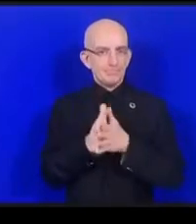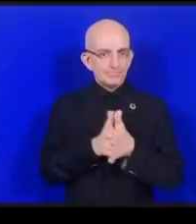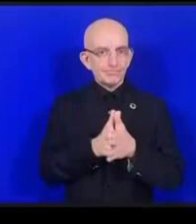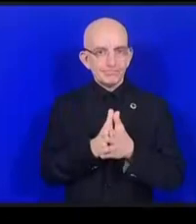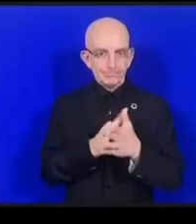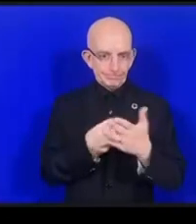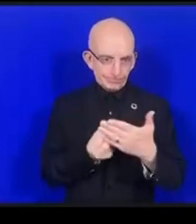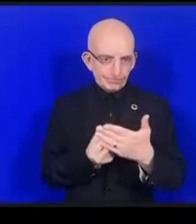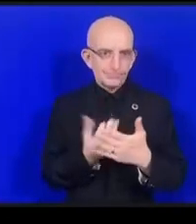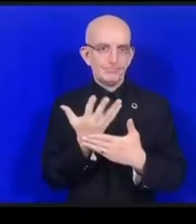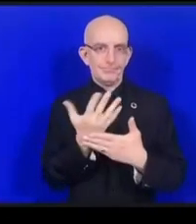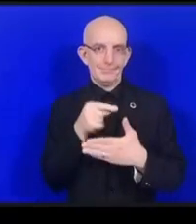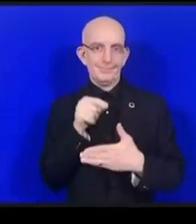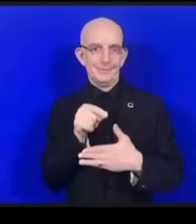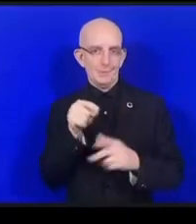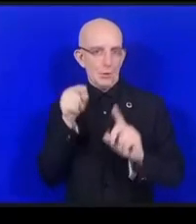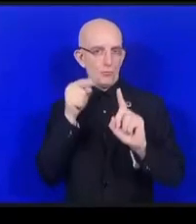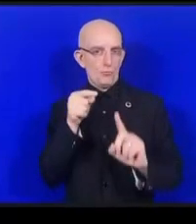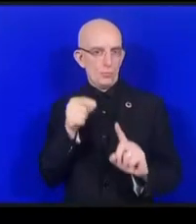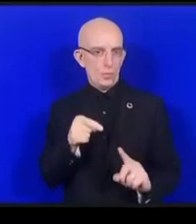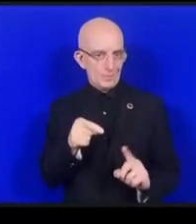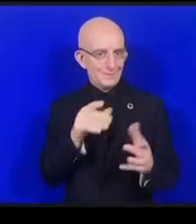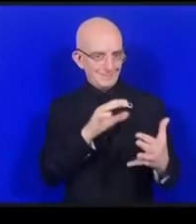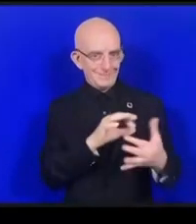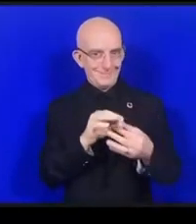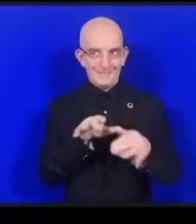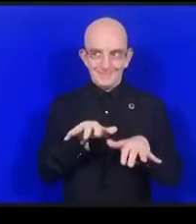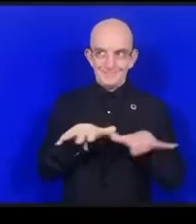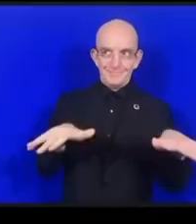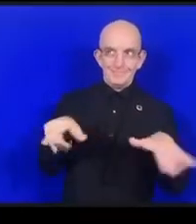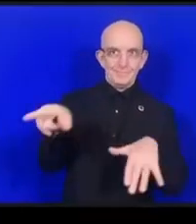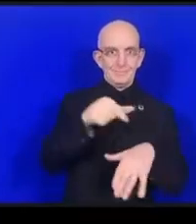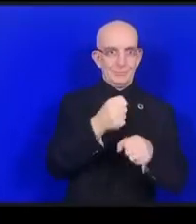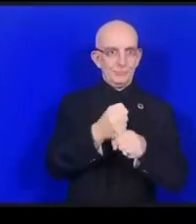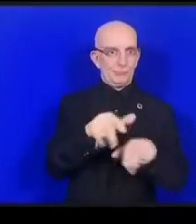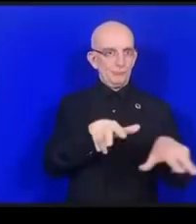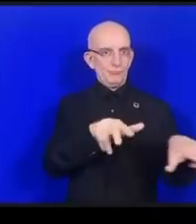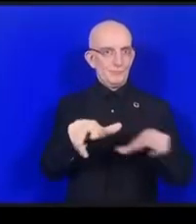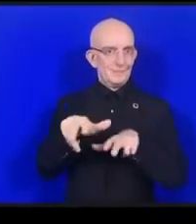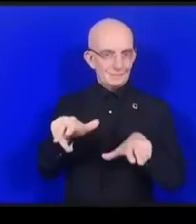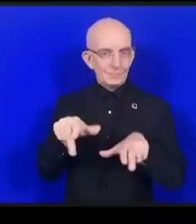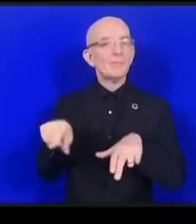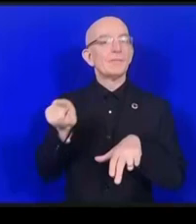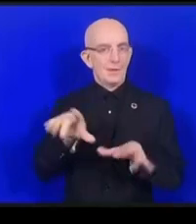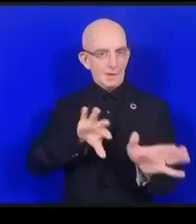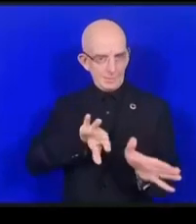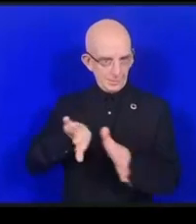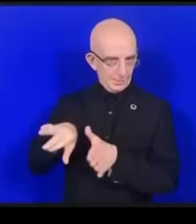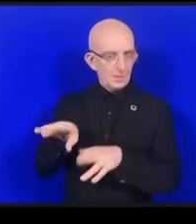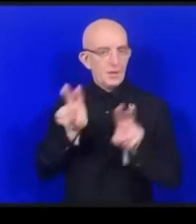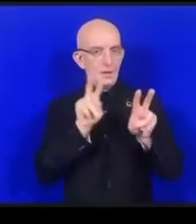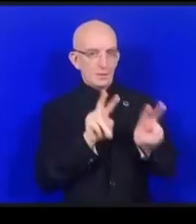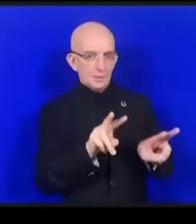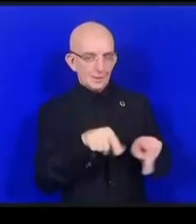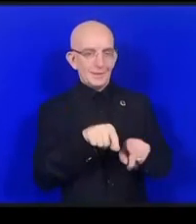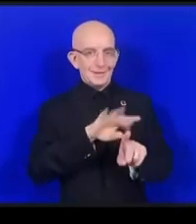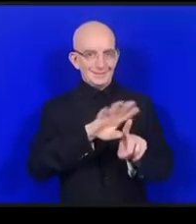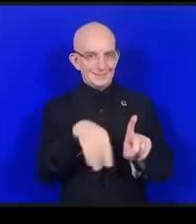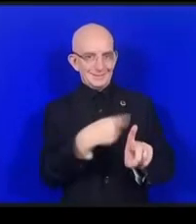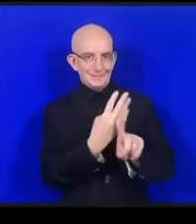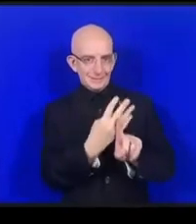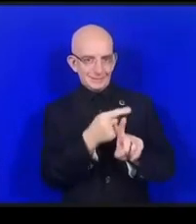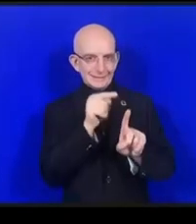практику Мы также рассматривали и цели устойчивого развития с тем чтобы понять как интернет вещей